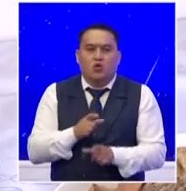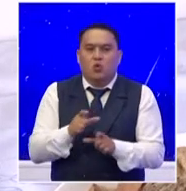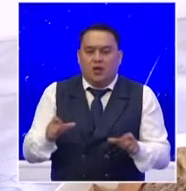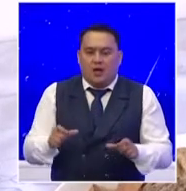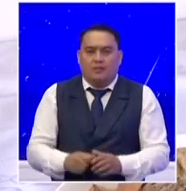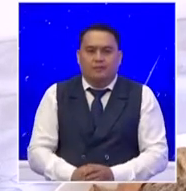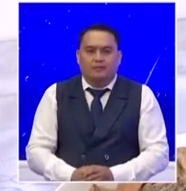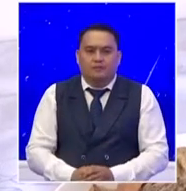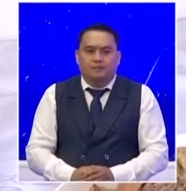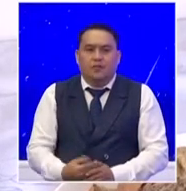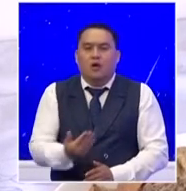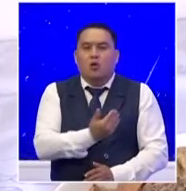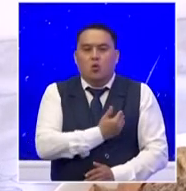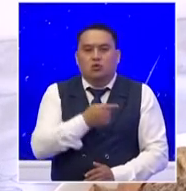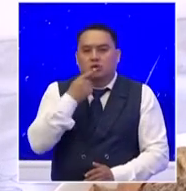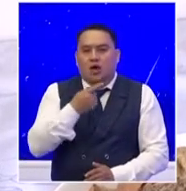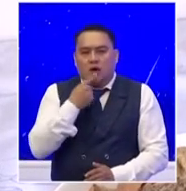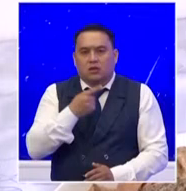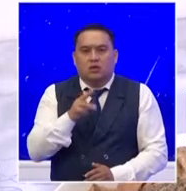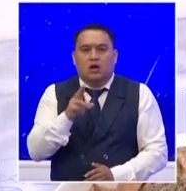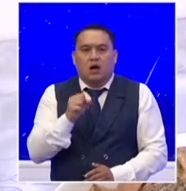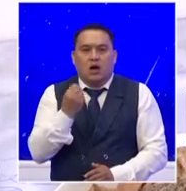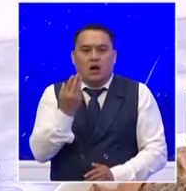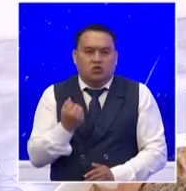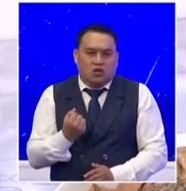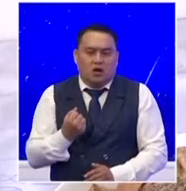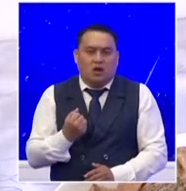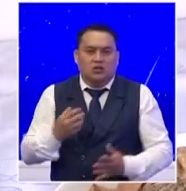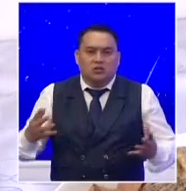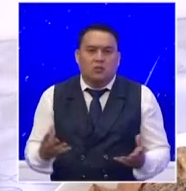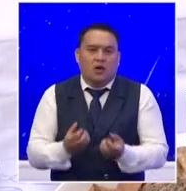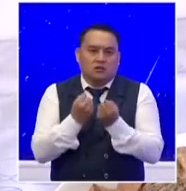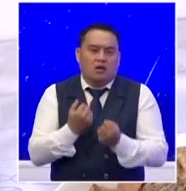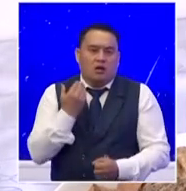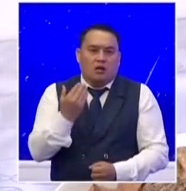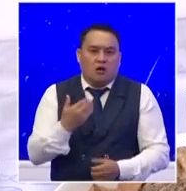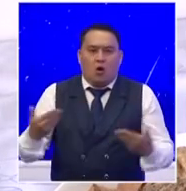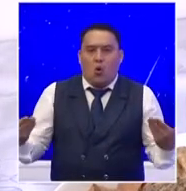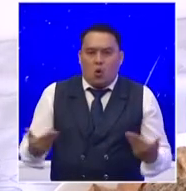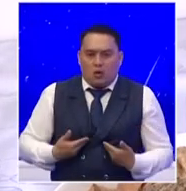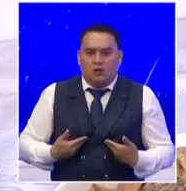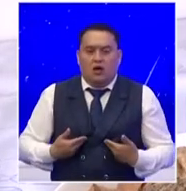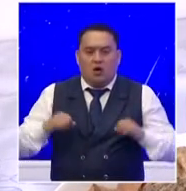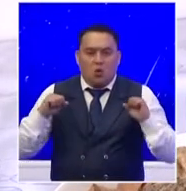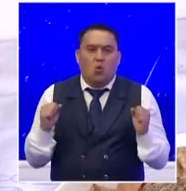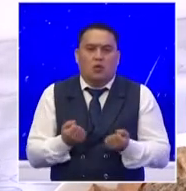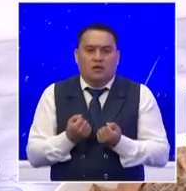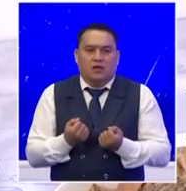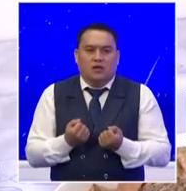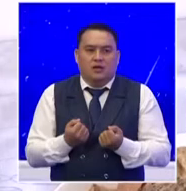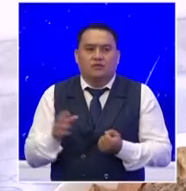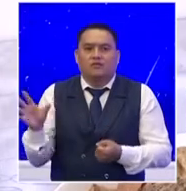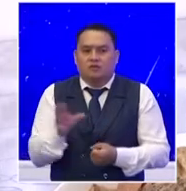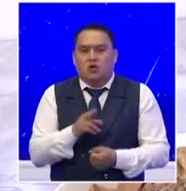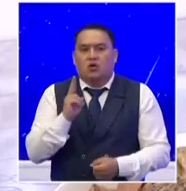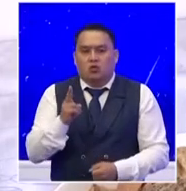хочется сказать, что каша гречневая спасала именно от голода, от холода всех,